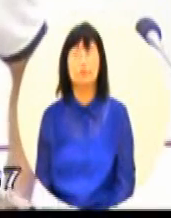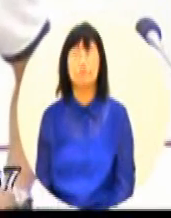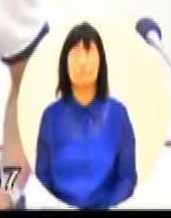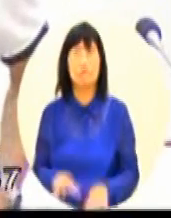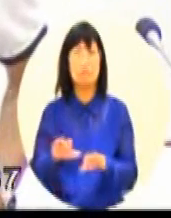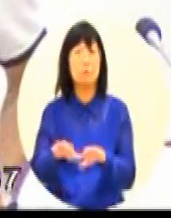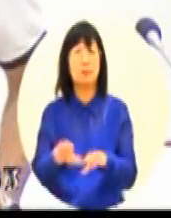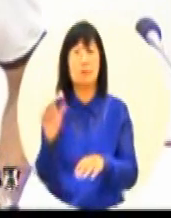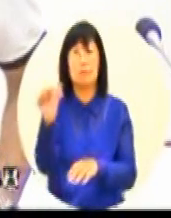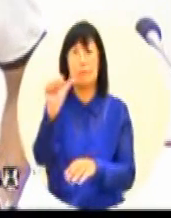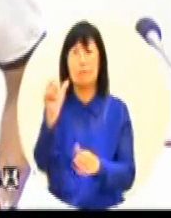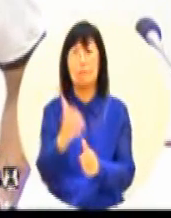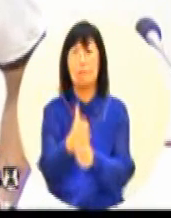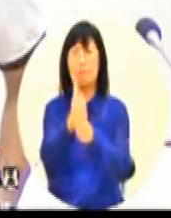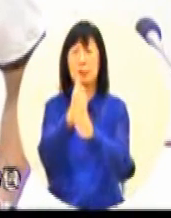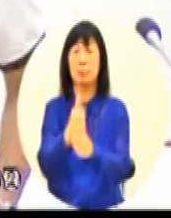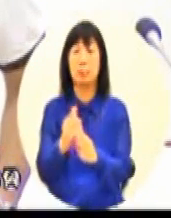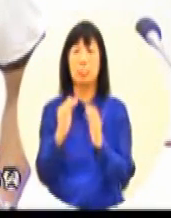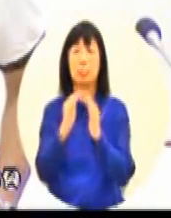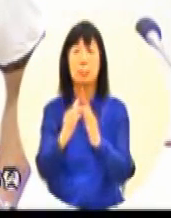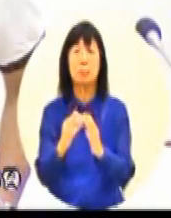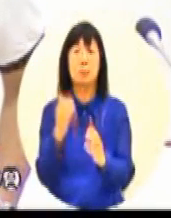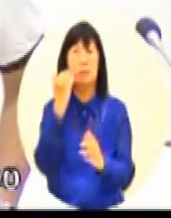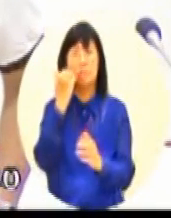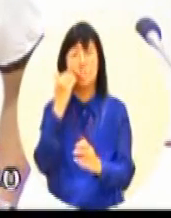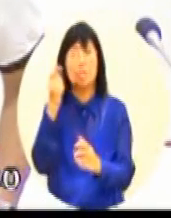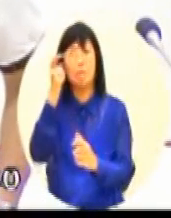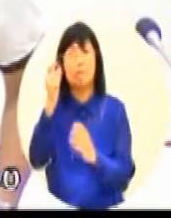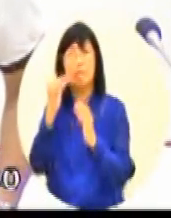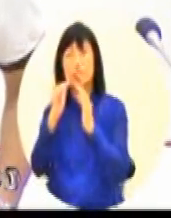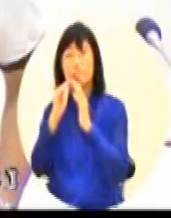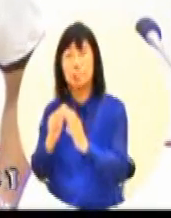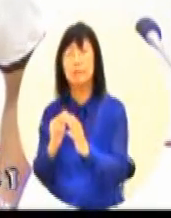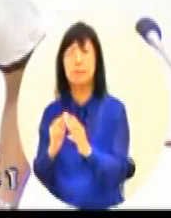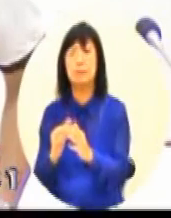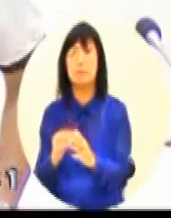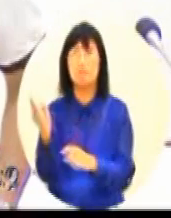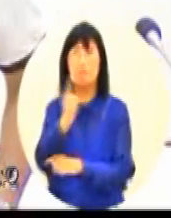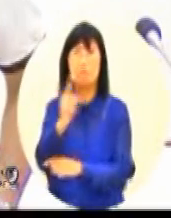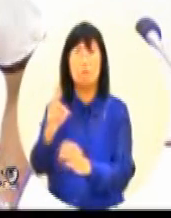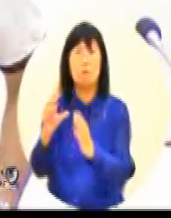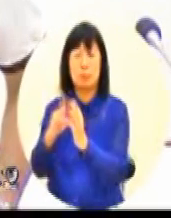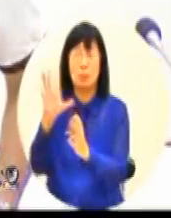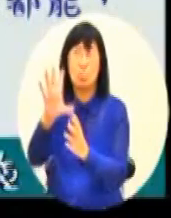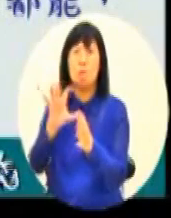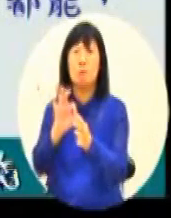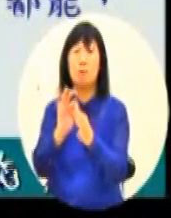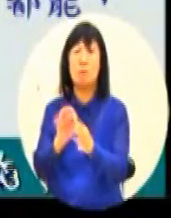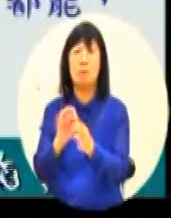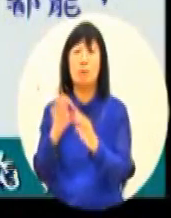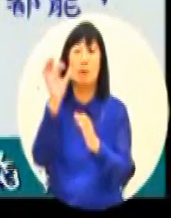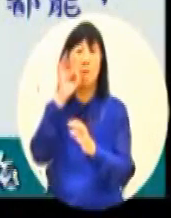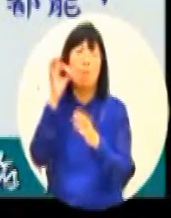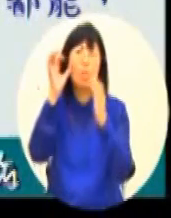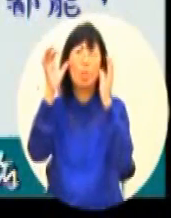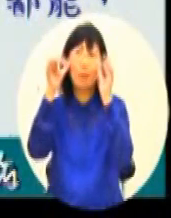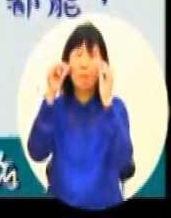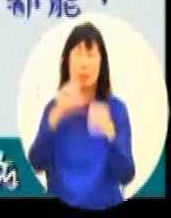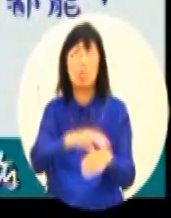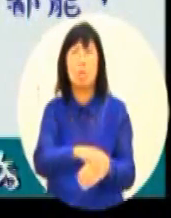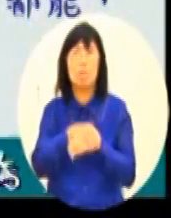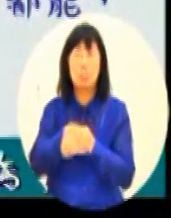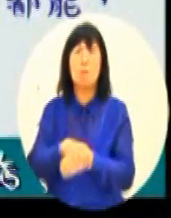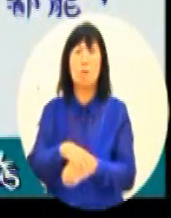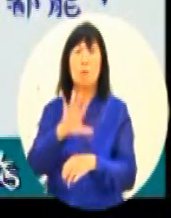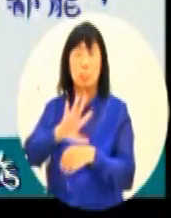目前我们5都啊，除了高雄市消防局还在执行猫狗救援勤务，其